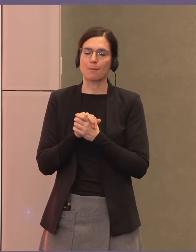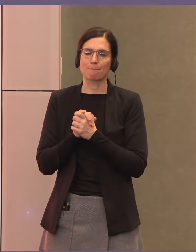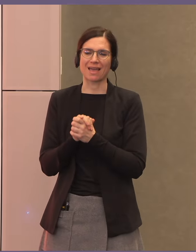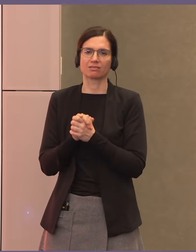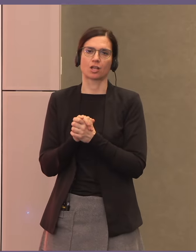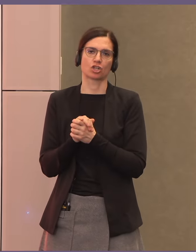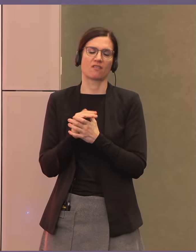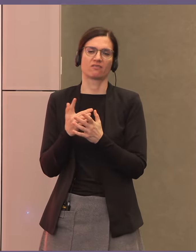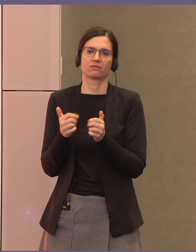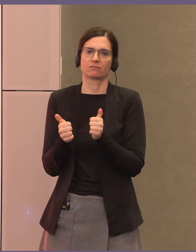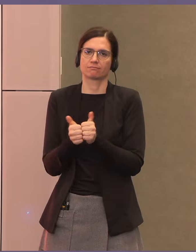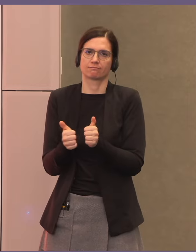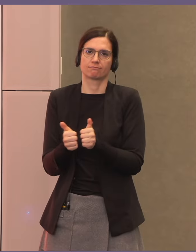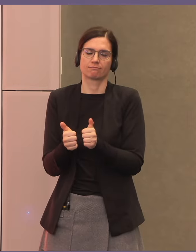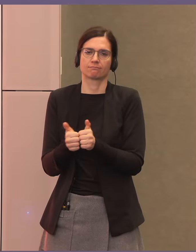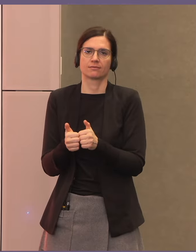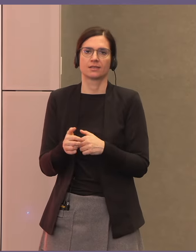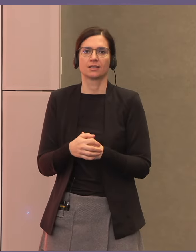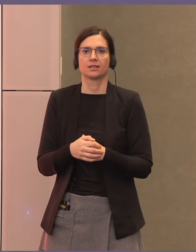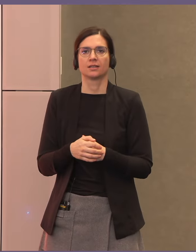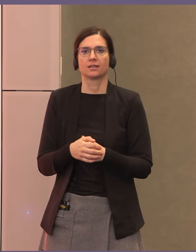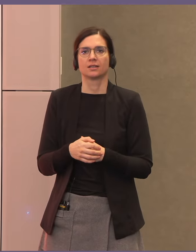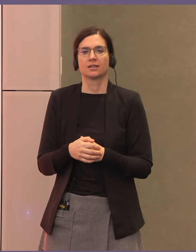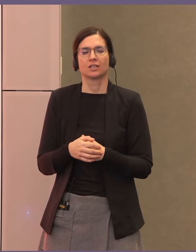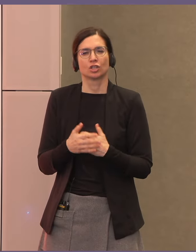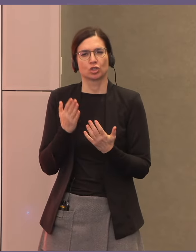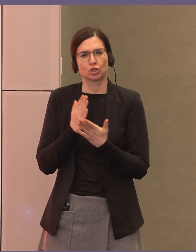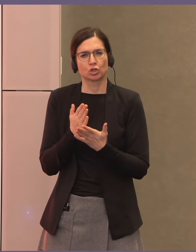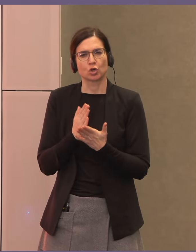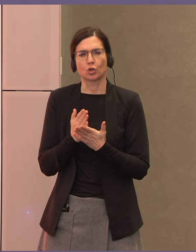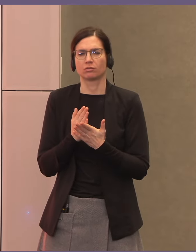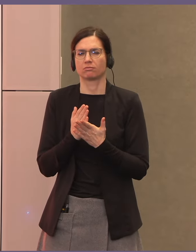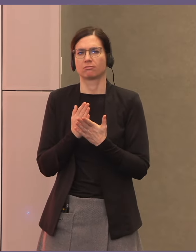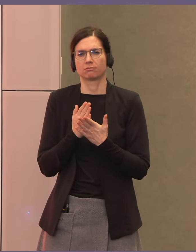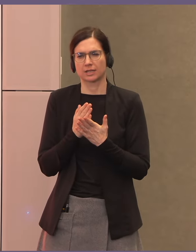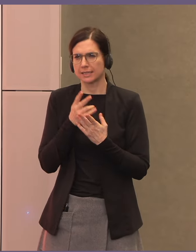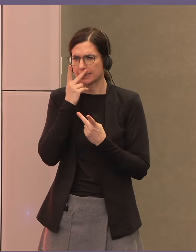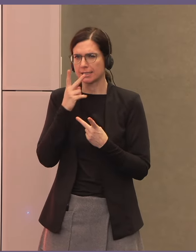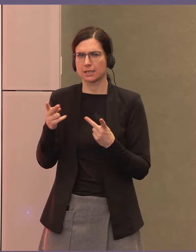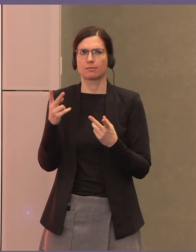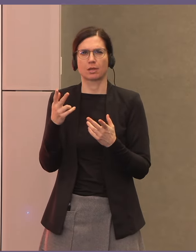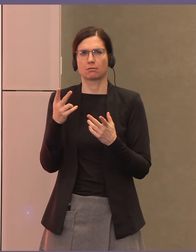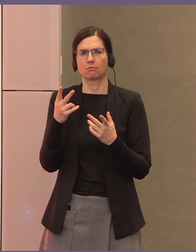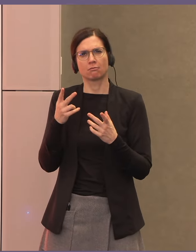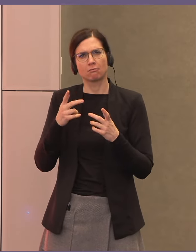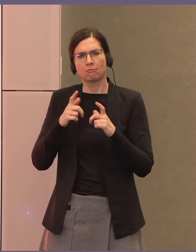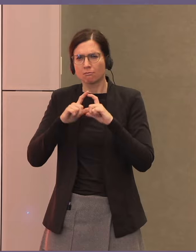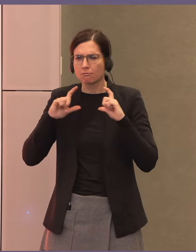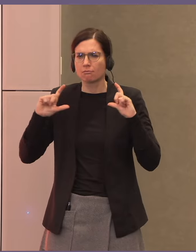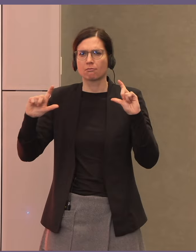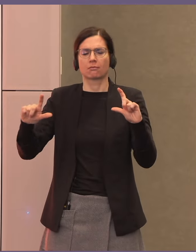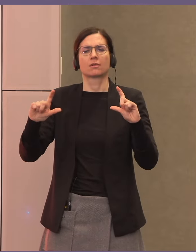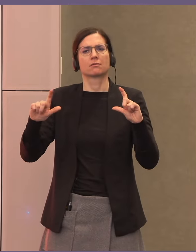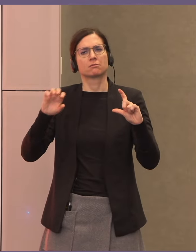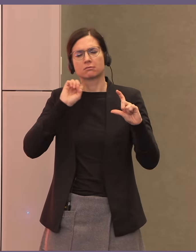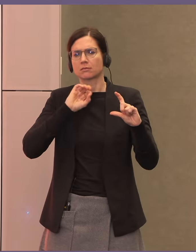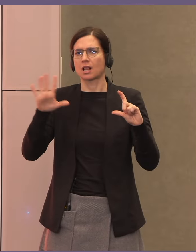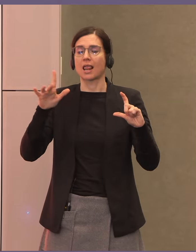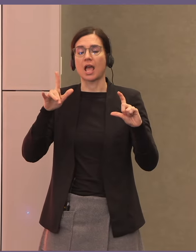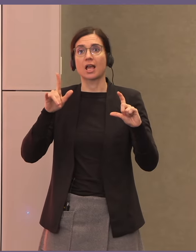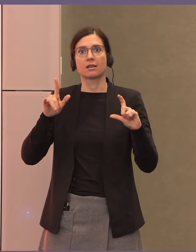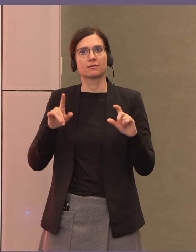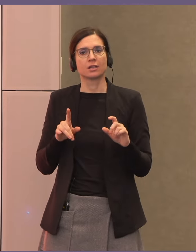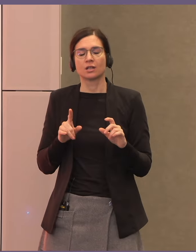Sozialpartnerschaft das heißt Sozialpartnerinnenschaft das ist ja schon ebenfalls die Klammer nämlich dass wir natürliche